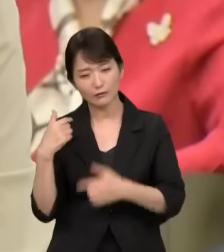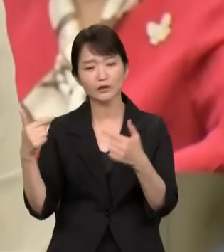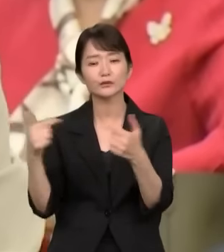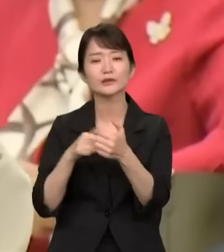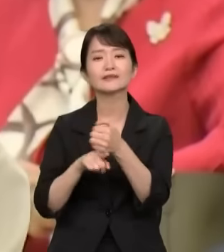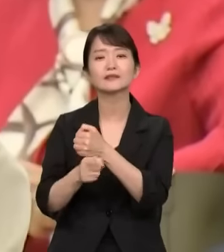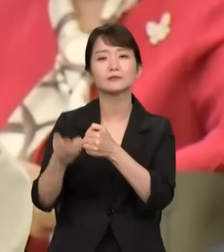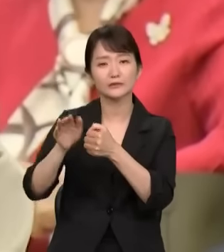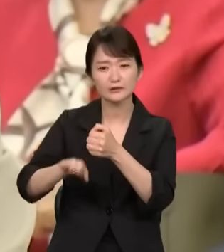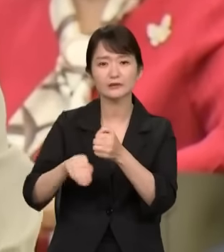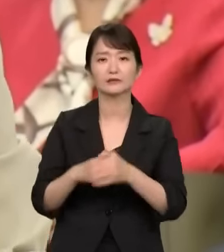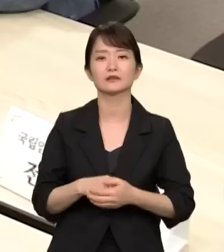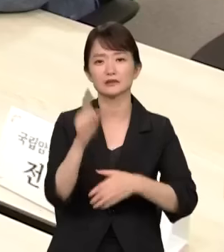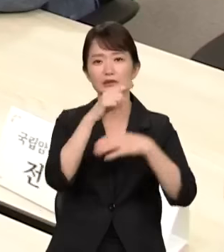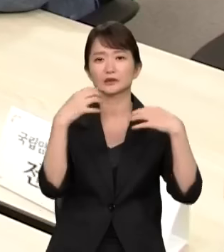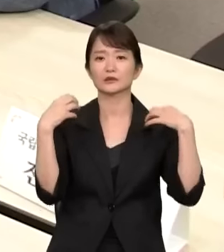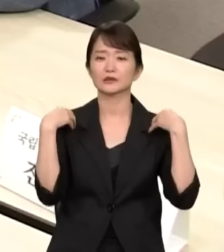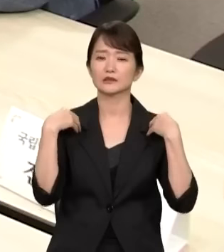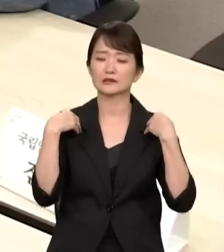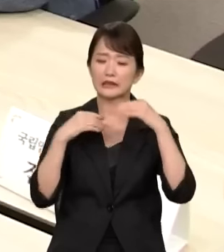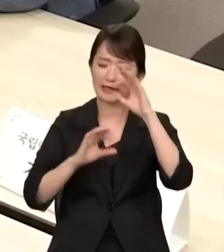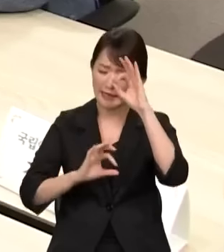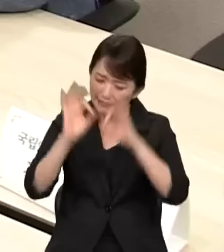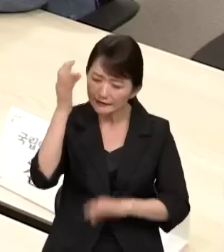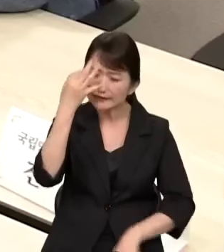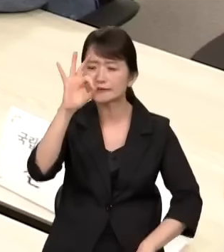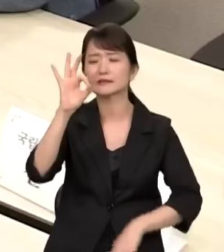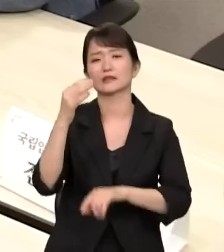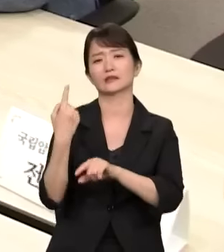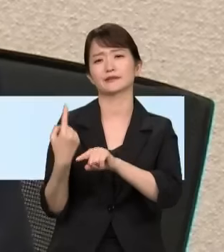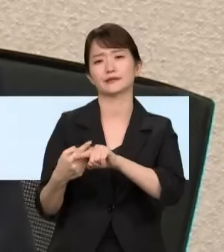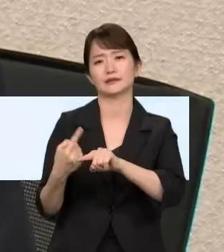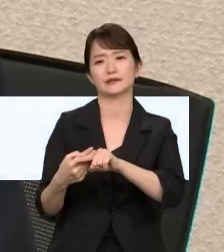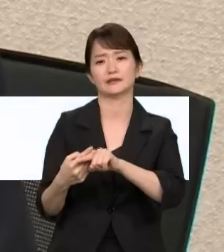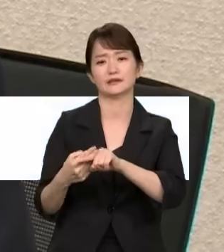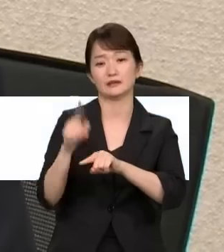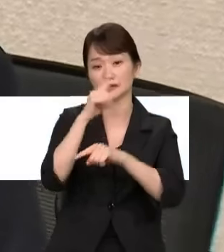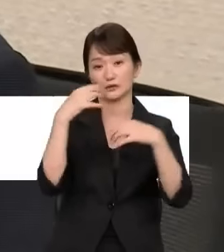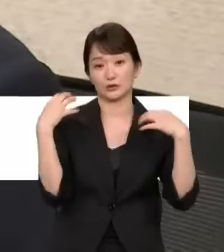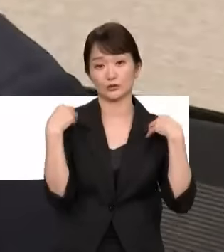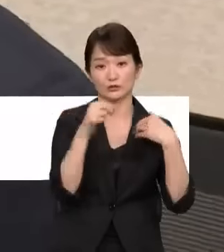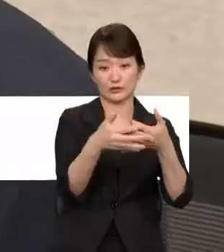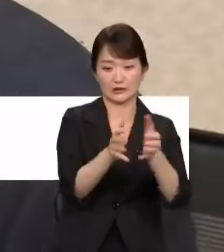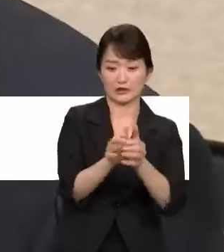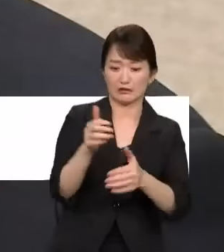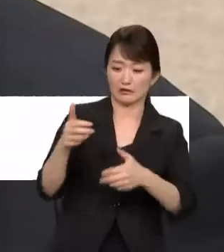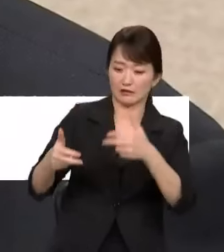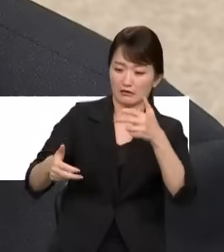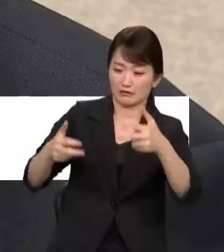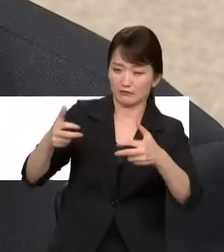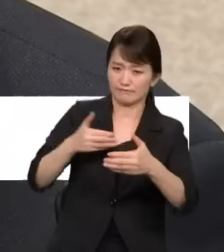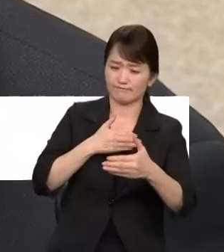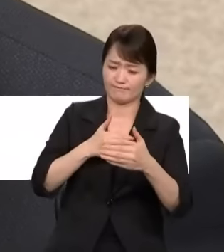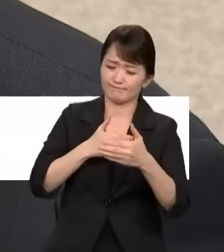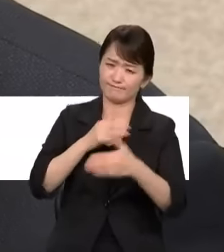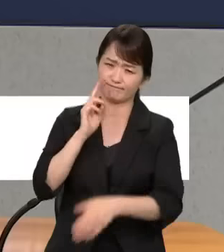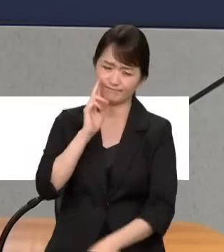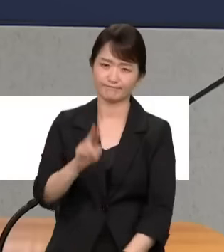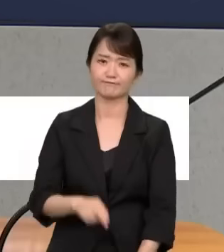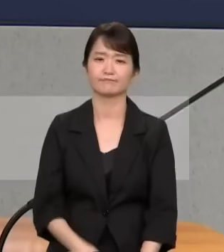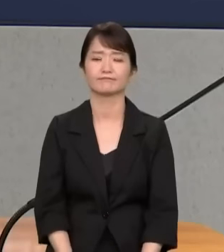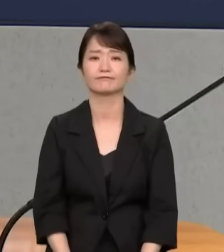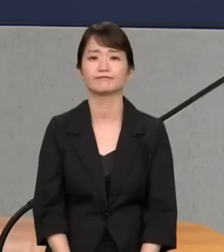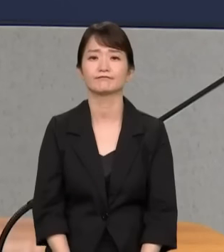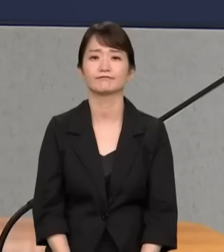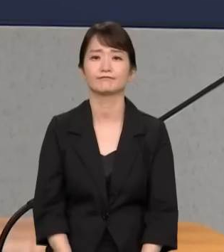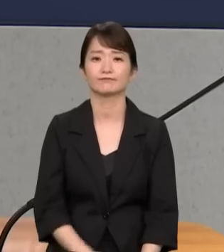취지지만 사실상 정부의 실책을 인정하라는 것과 다름없는 것이어서 정부와 여당 사이 긴장도는 높아지고 있는 형국입니다.